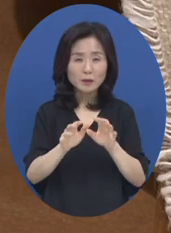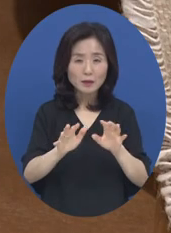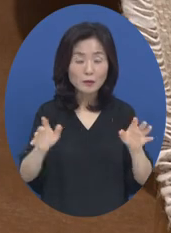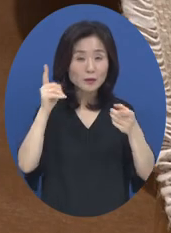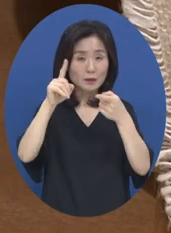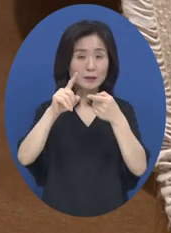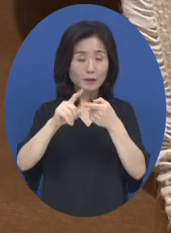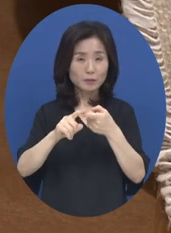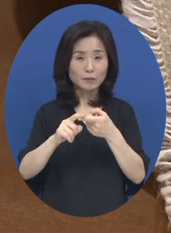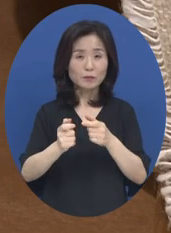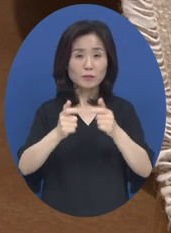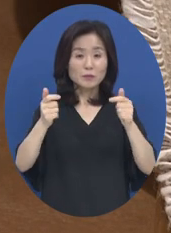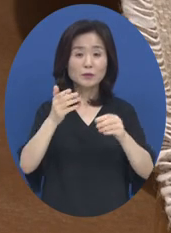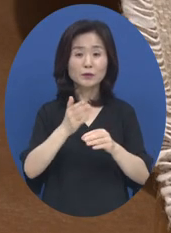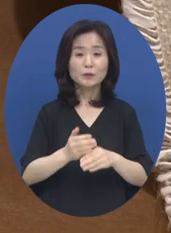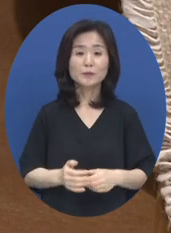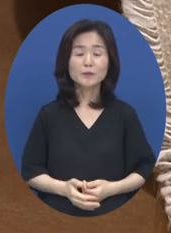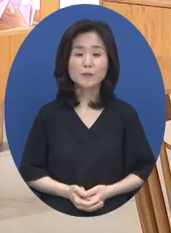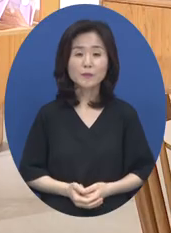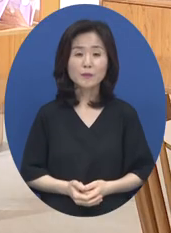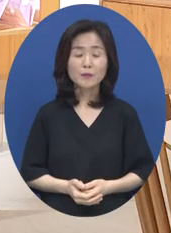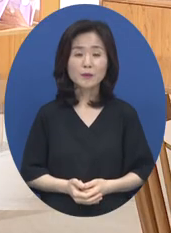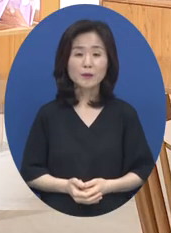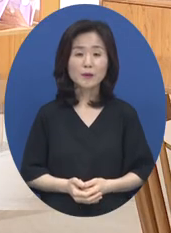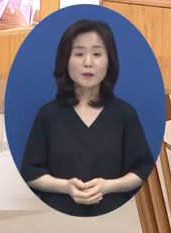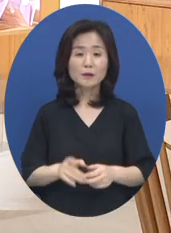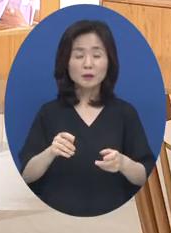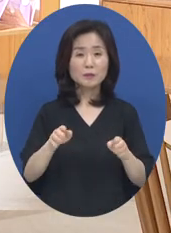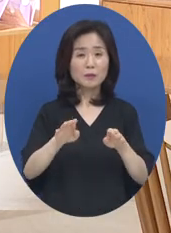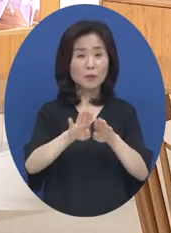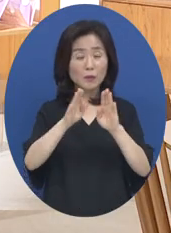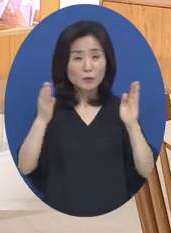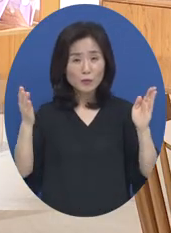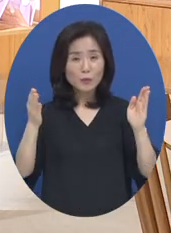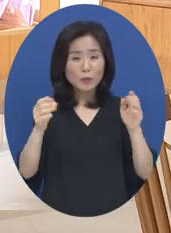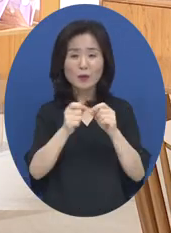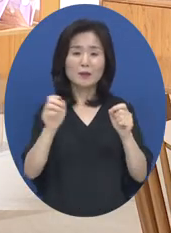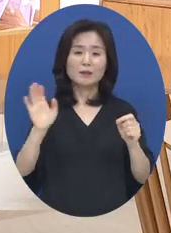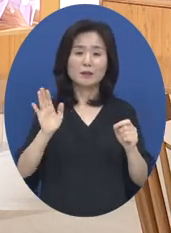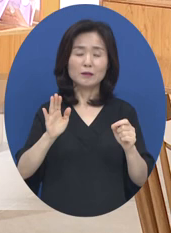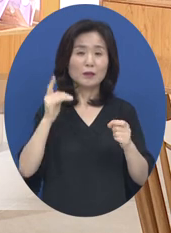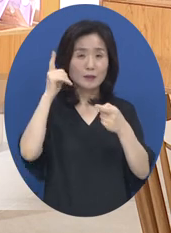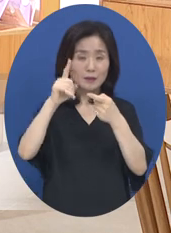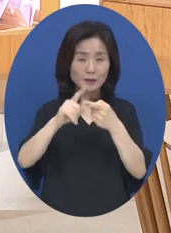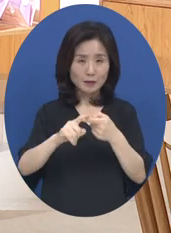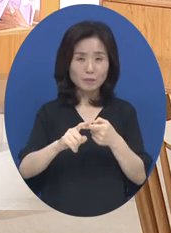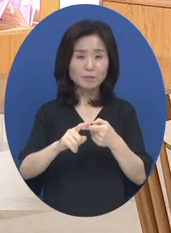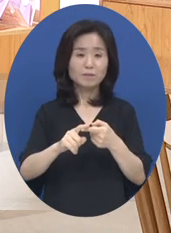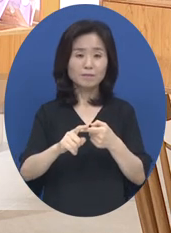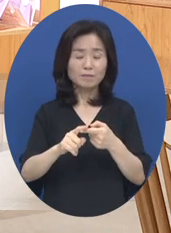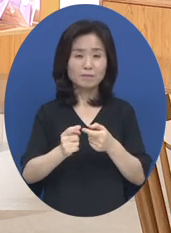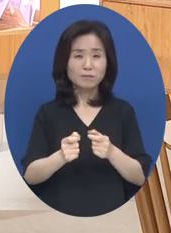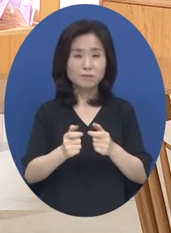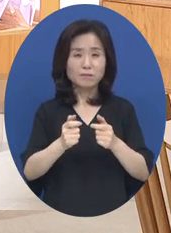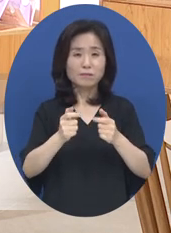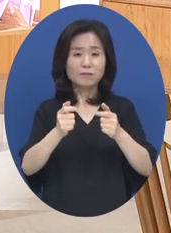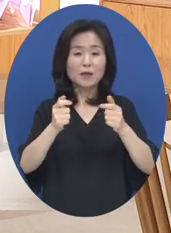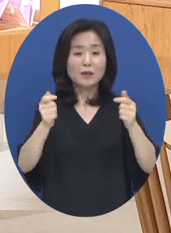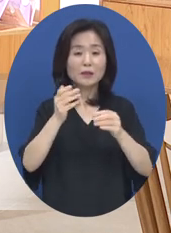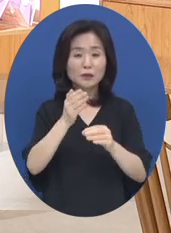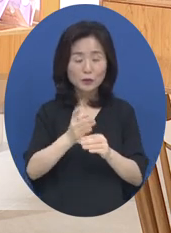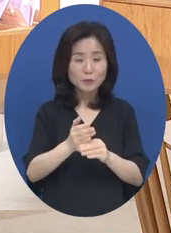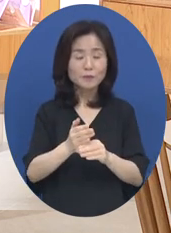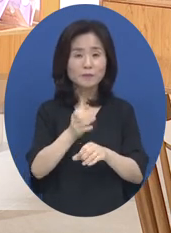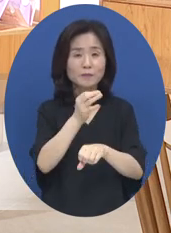관심을 받고 있는 단계입니다. 그 브랜드관이 오픈한 지가 좀 얼마 안 돼서 많은 관심을 가지면서 지금 그 구매를